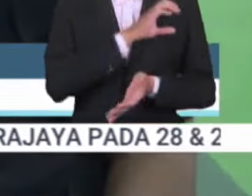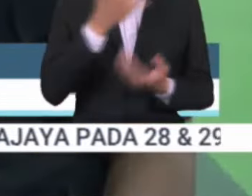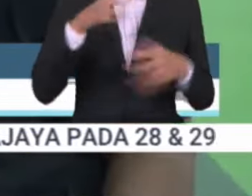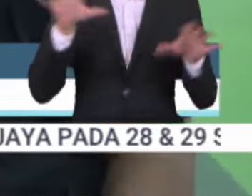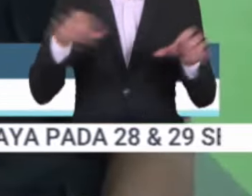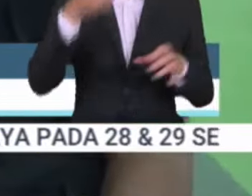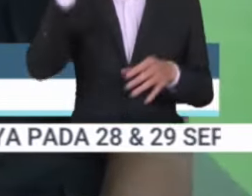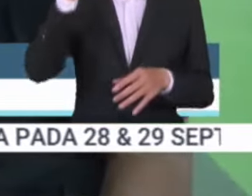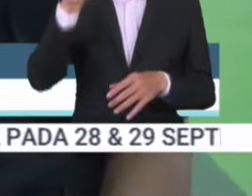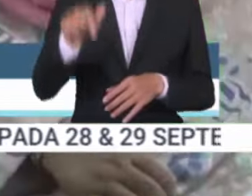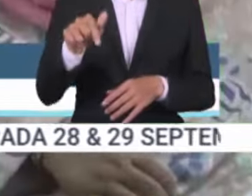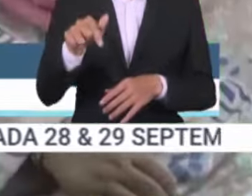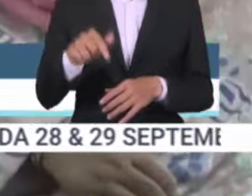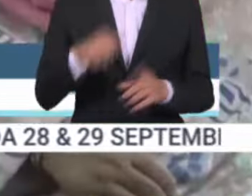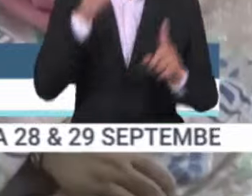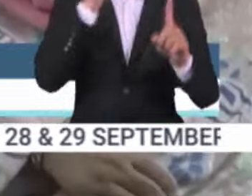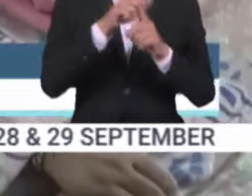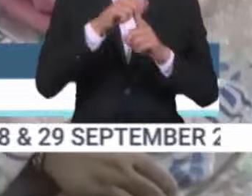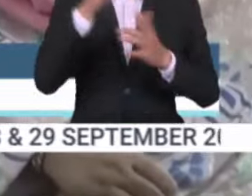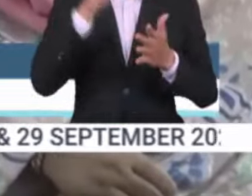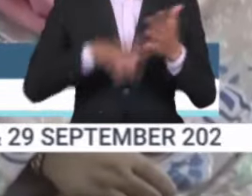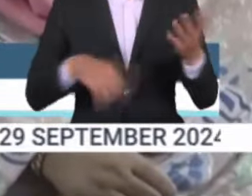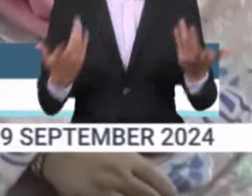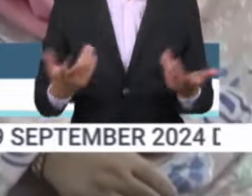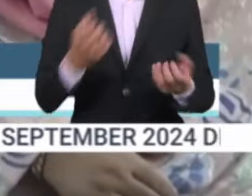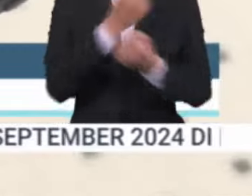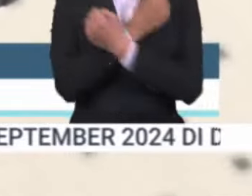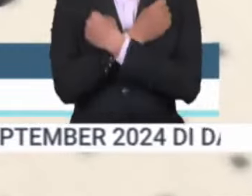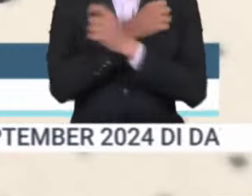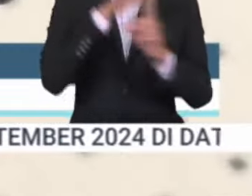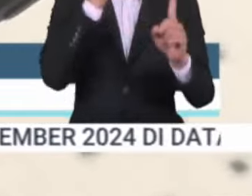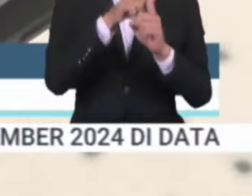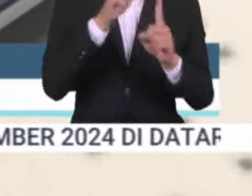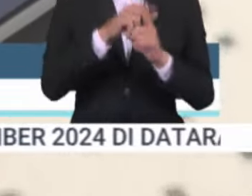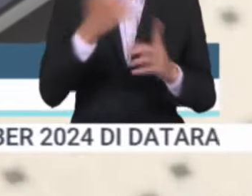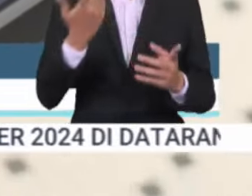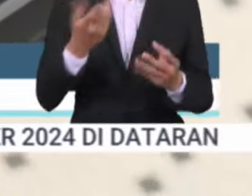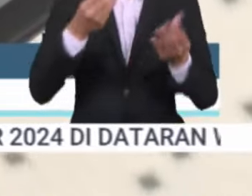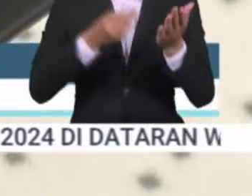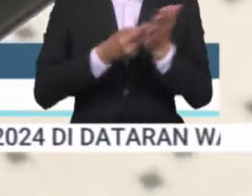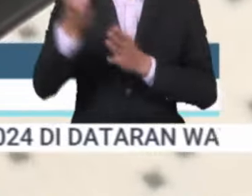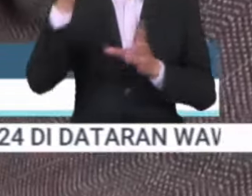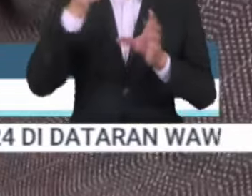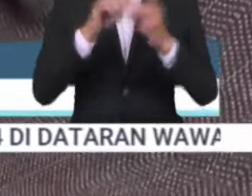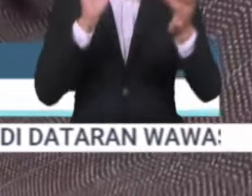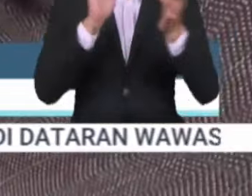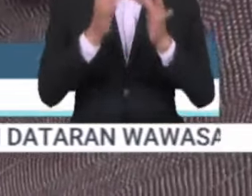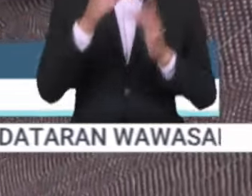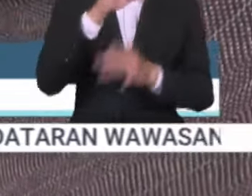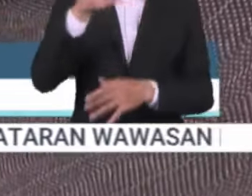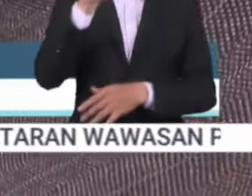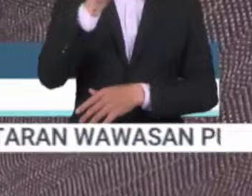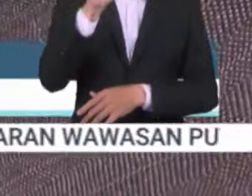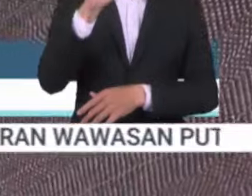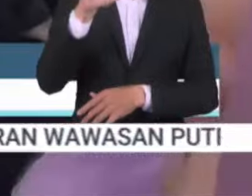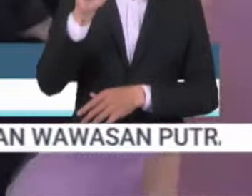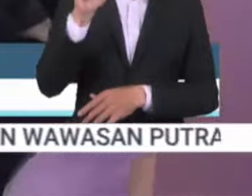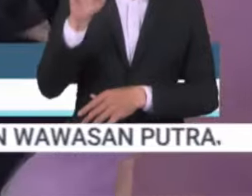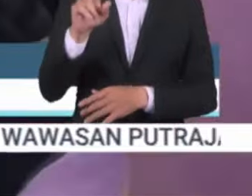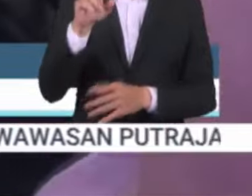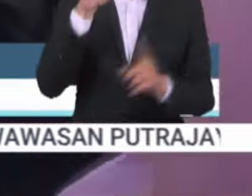dibuat mengenai perkara itu. Antara kes penipuan lain adalah love scam, penipuan pembelian atas talian dan makau